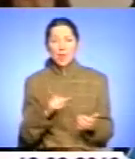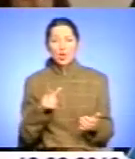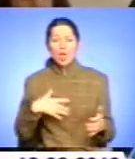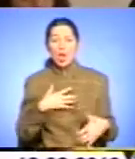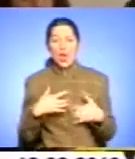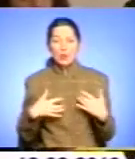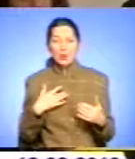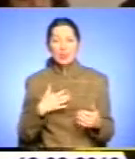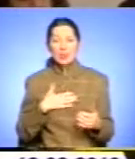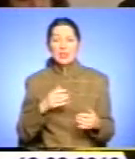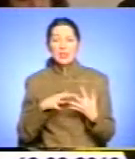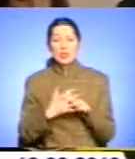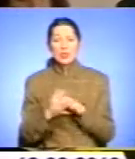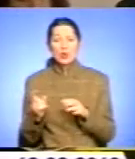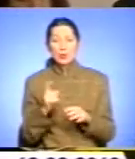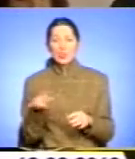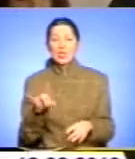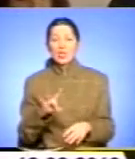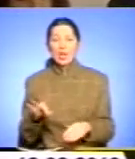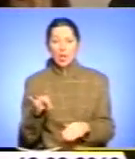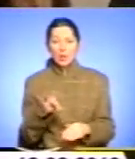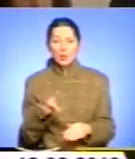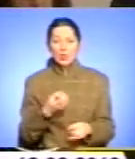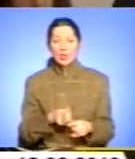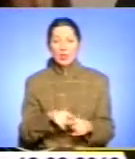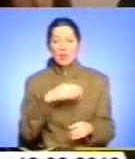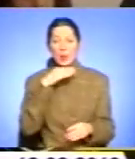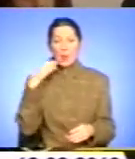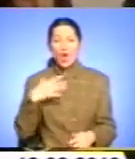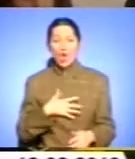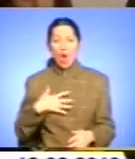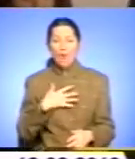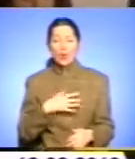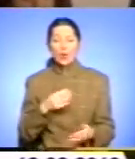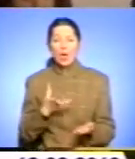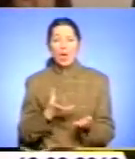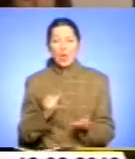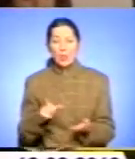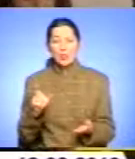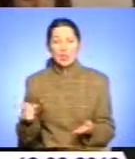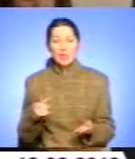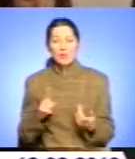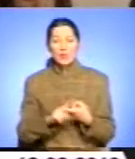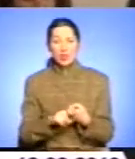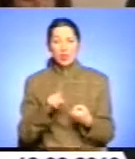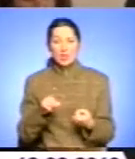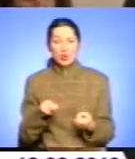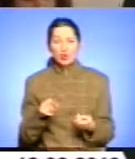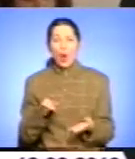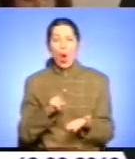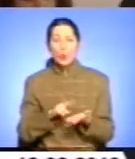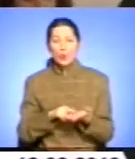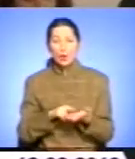нас сільськогосподарський район, так, це багато хвилюють платників в зв'язку з тим щодо